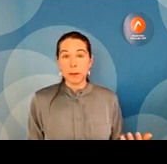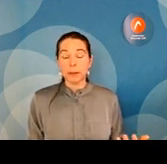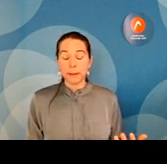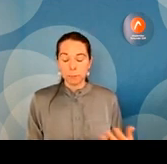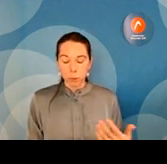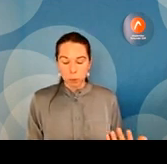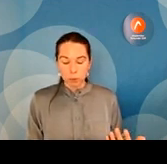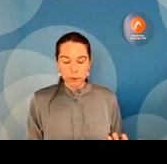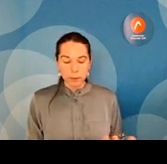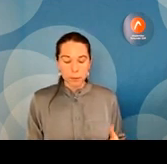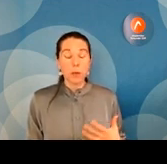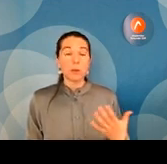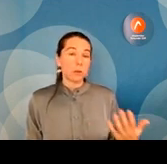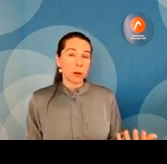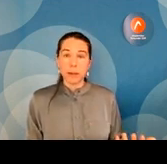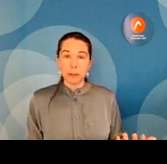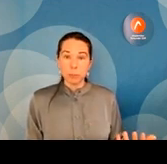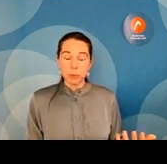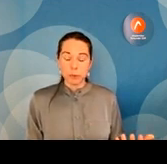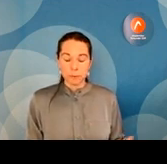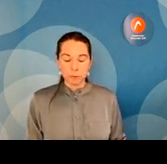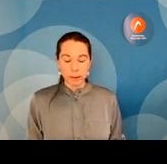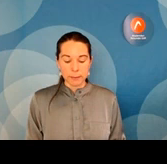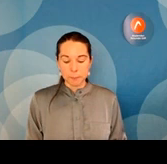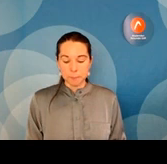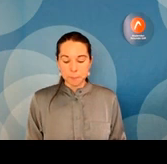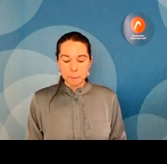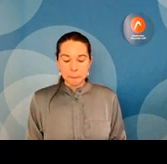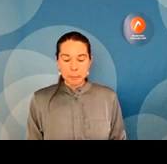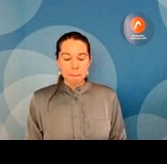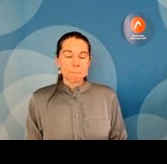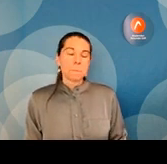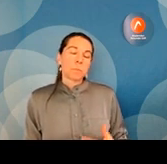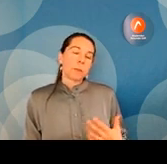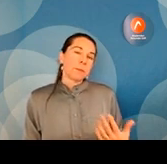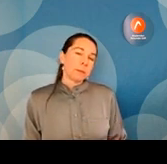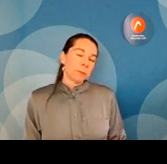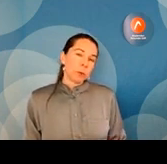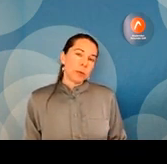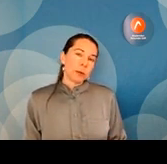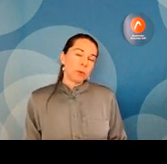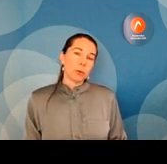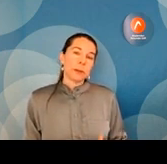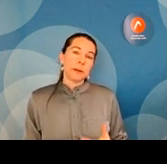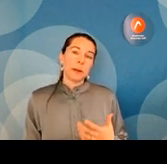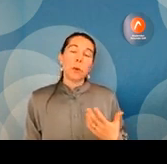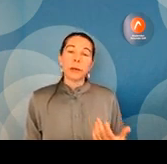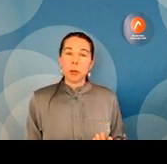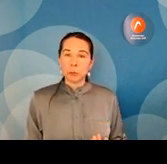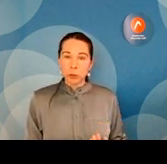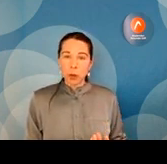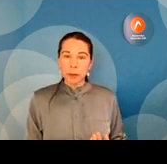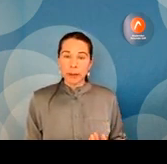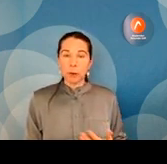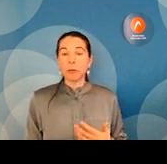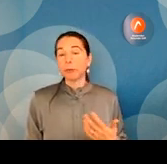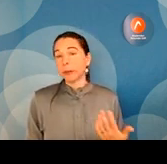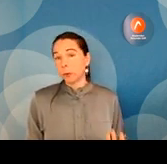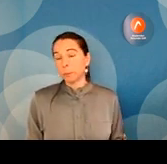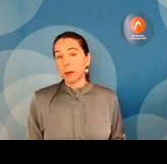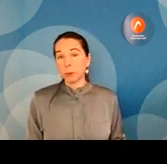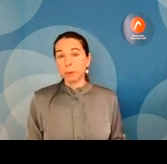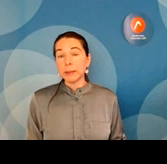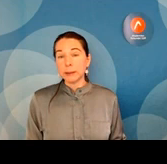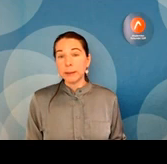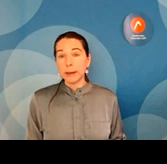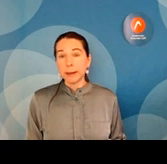från arbetsmarknaden på något sätt. Snarare är det en positiv effekt. De säger också att låginkomsttagare